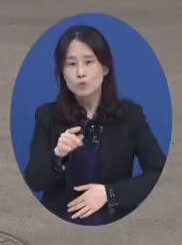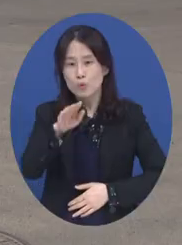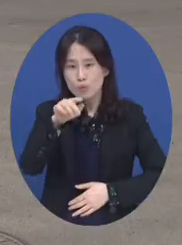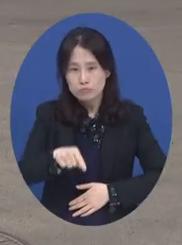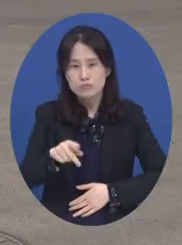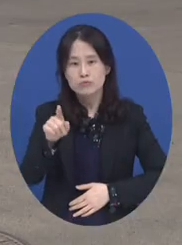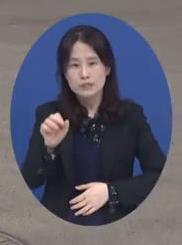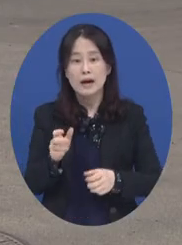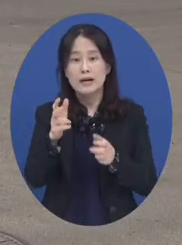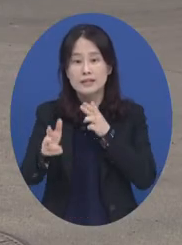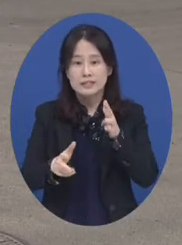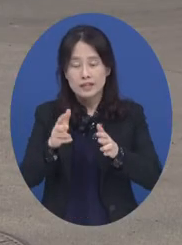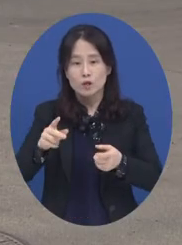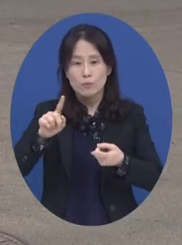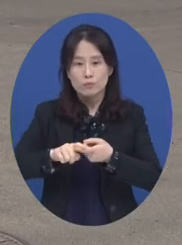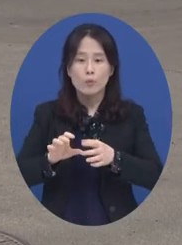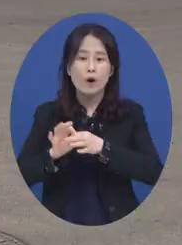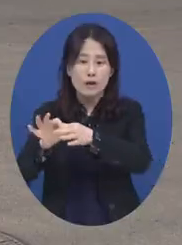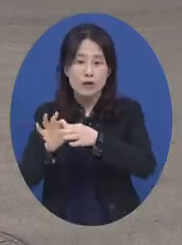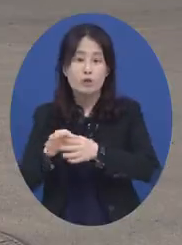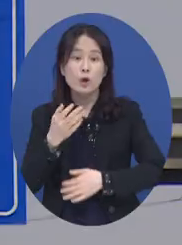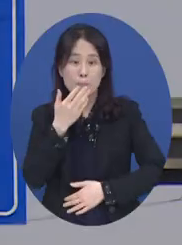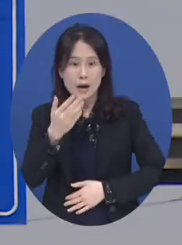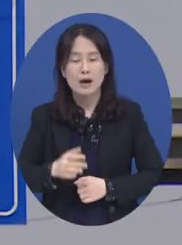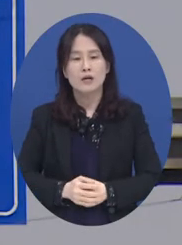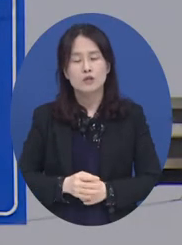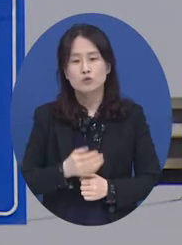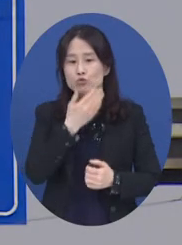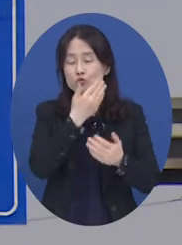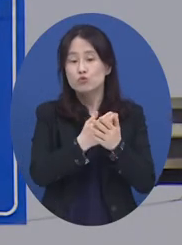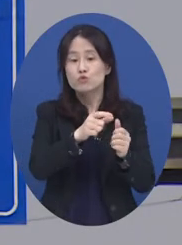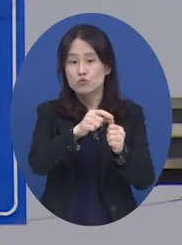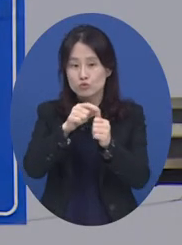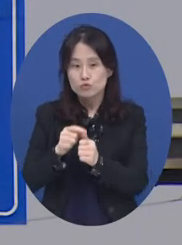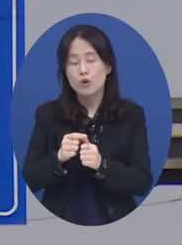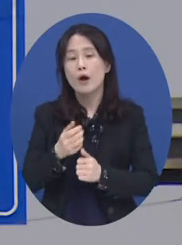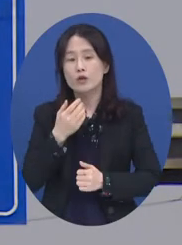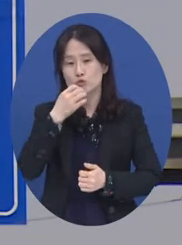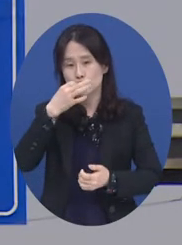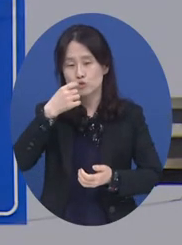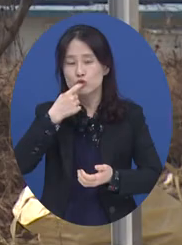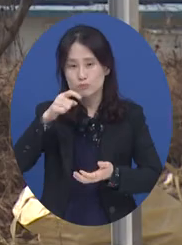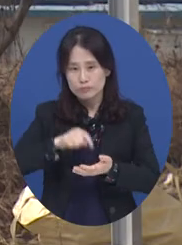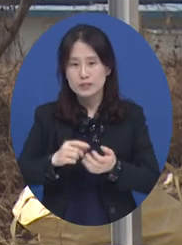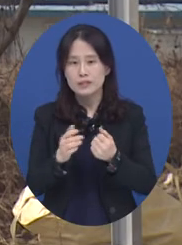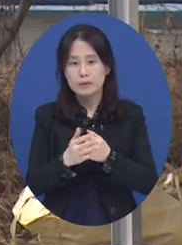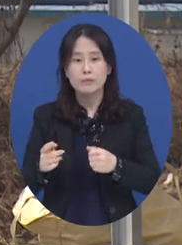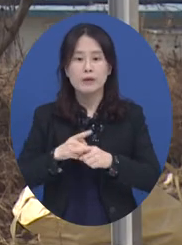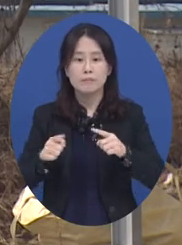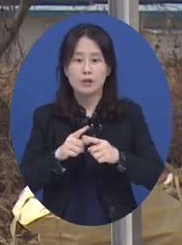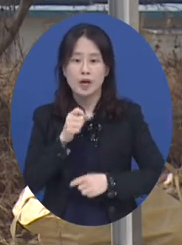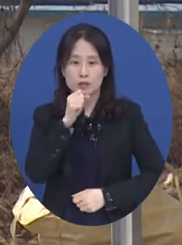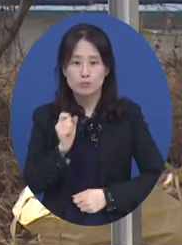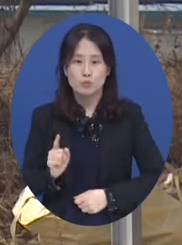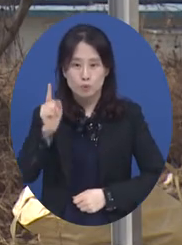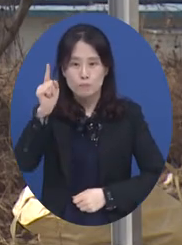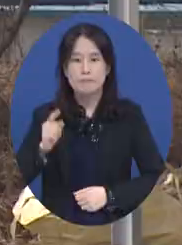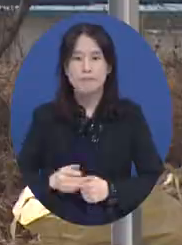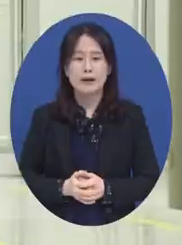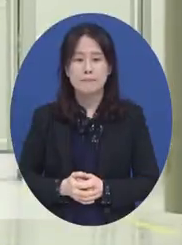소재와 부품, 장비 산업체들과 연계성이 높고 고급 인력 유치도 용이하다는 점에서 높은 평가를 받고